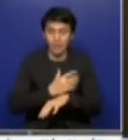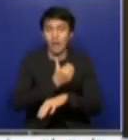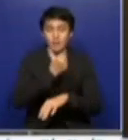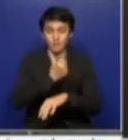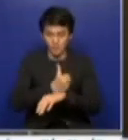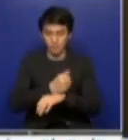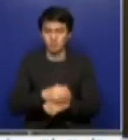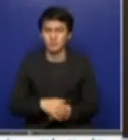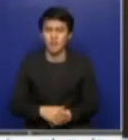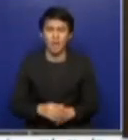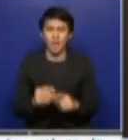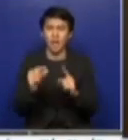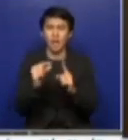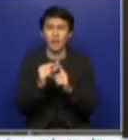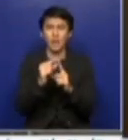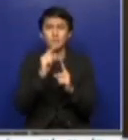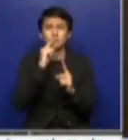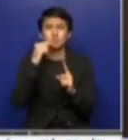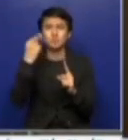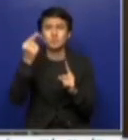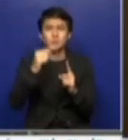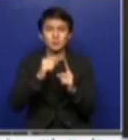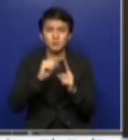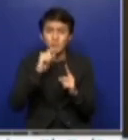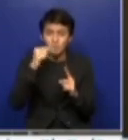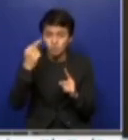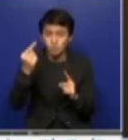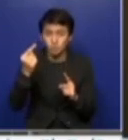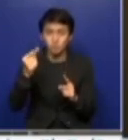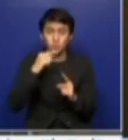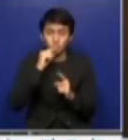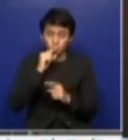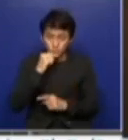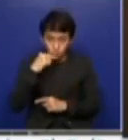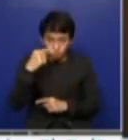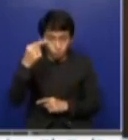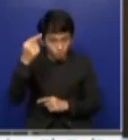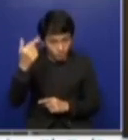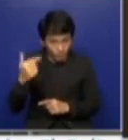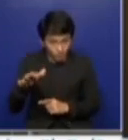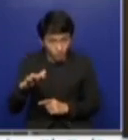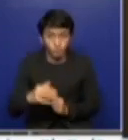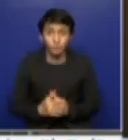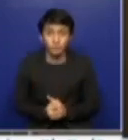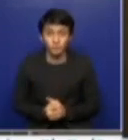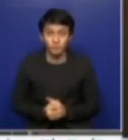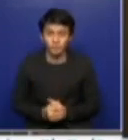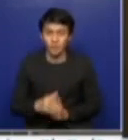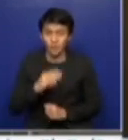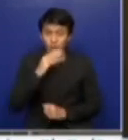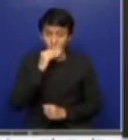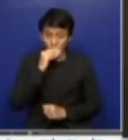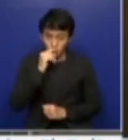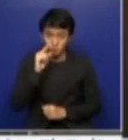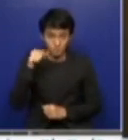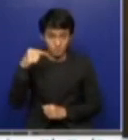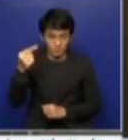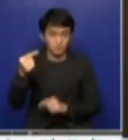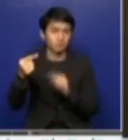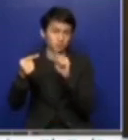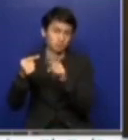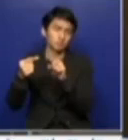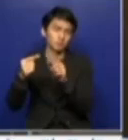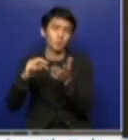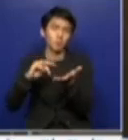ผู้นำเมื่อพูดออกจากปากผู้พูดแล้วคำพูดนั้นเป็นนาย